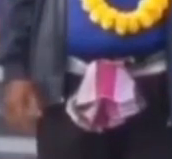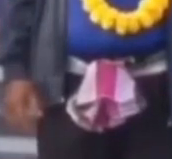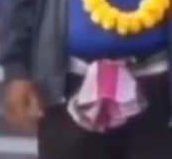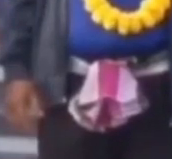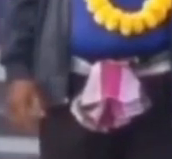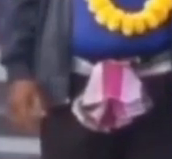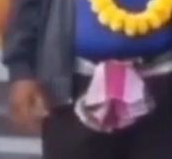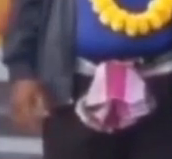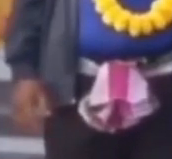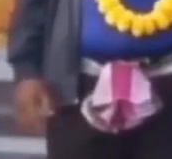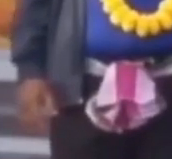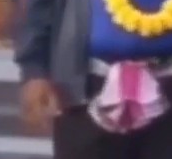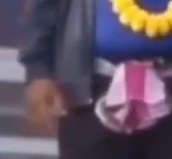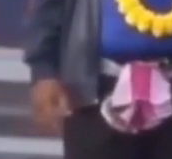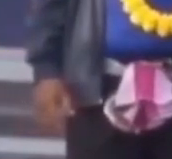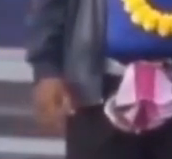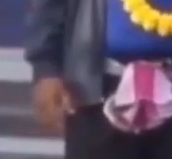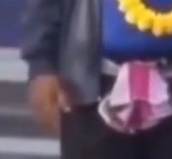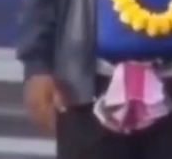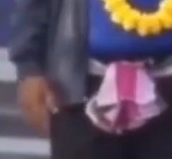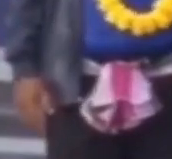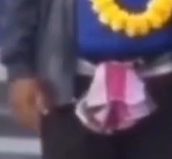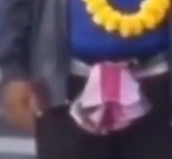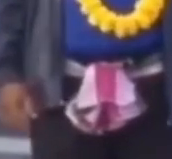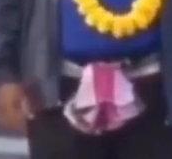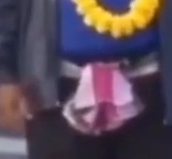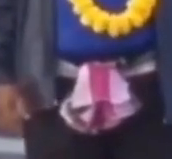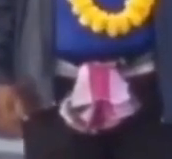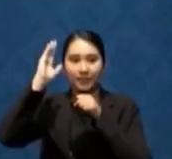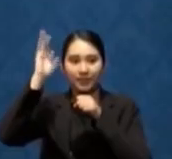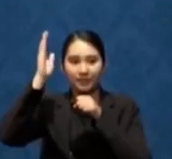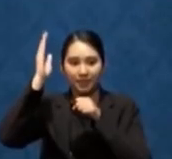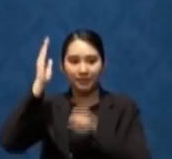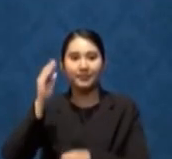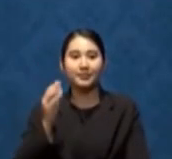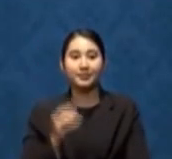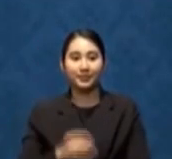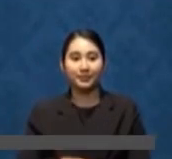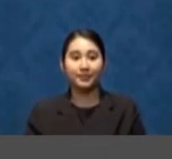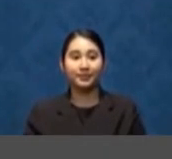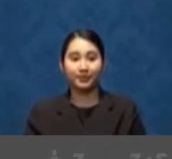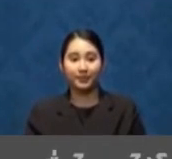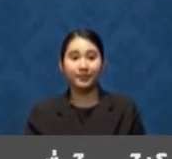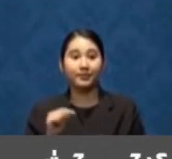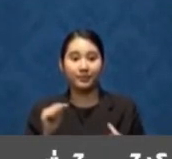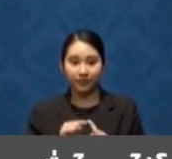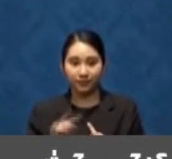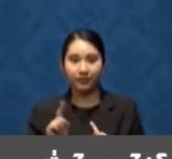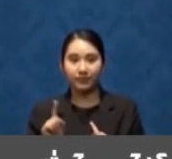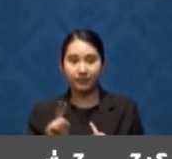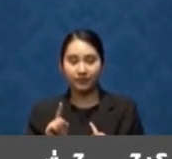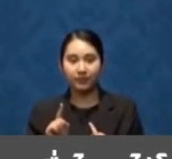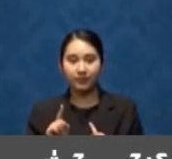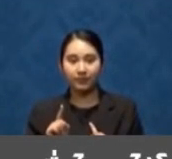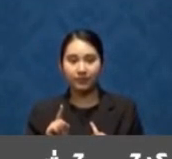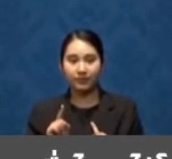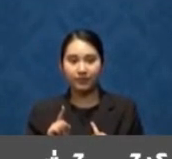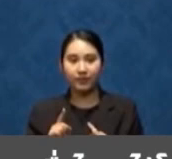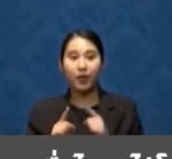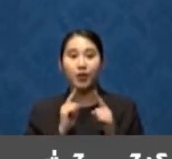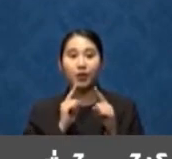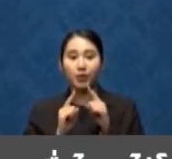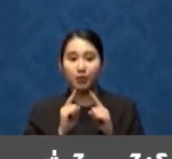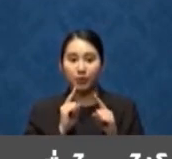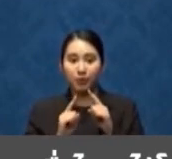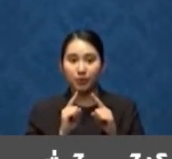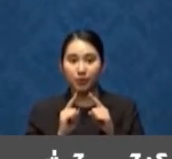วันนี้ในที่ประชุมสภาผู้แทนราษฎรสสสุภชัยโพสุท่านรองประธานสภาคนที่2วันนี้เนี่ยก